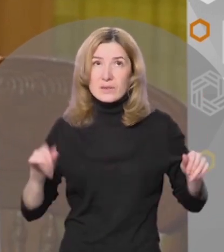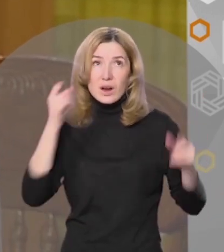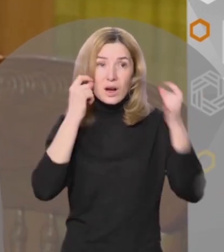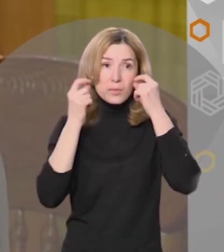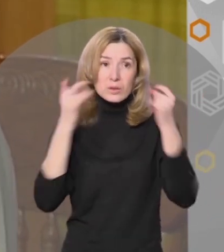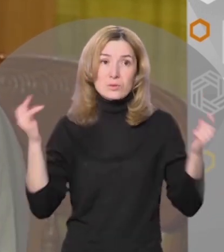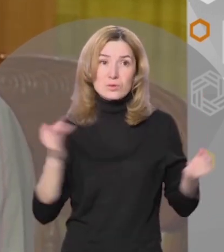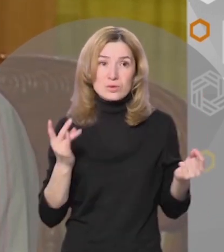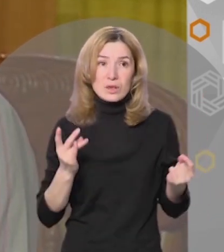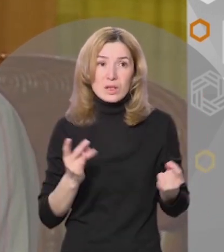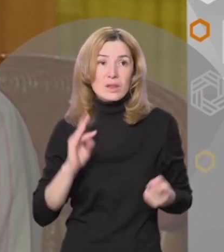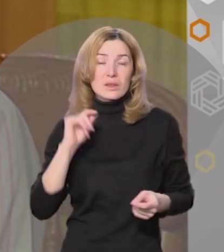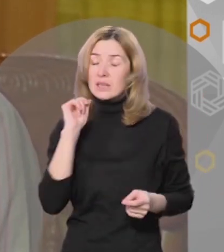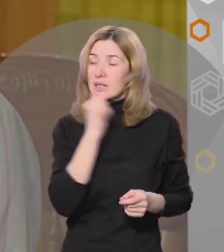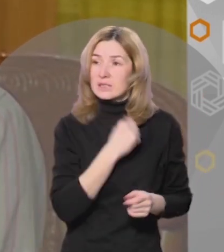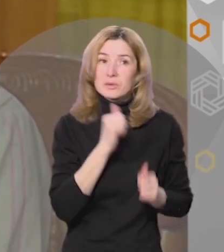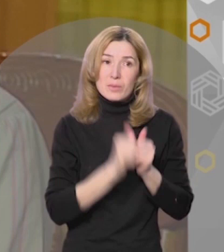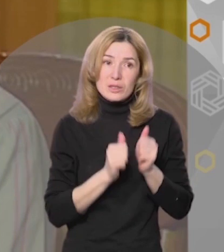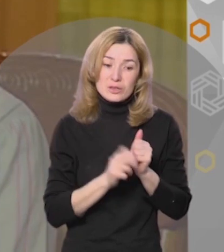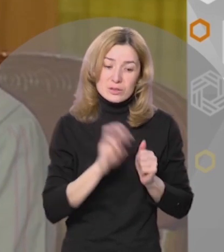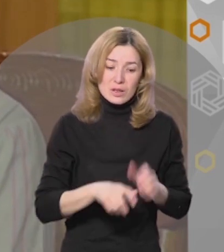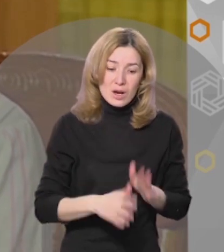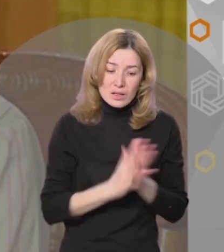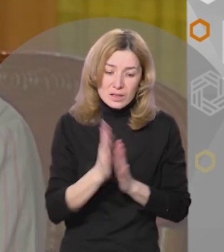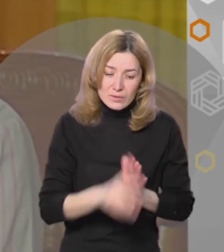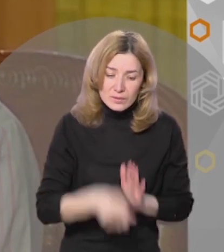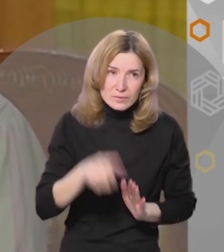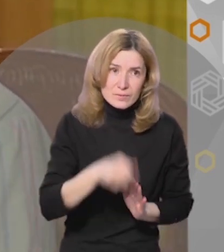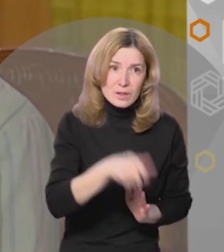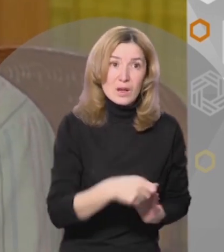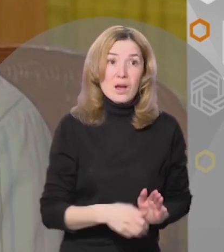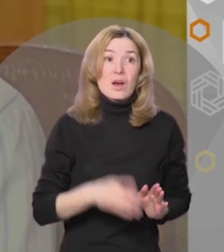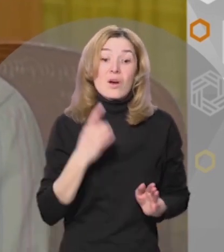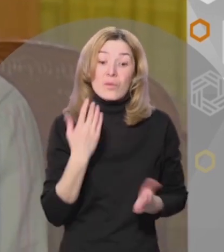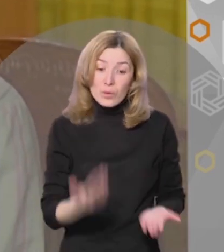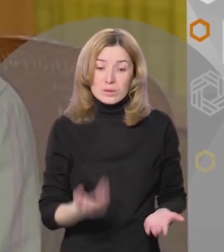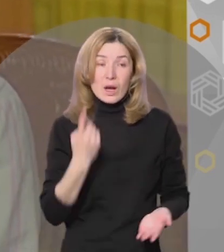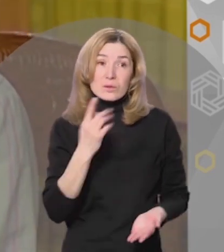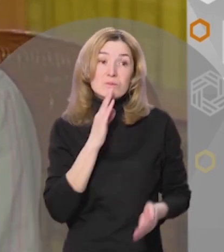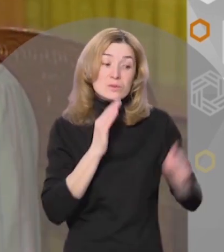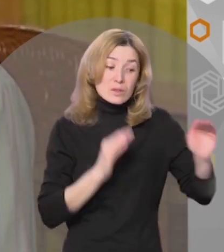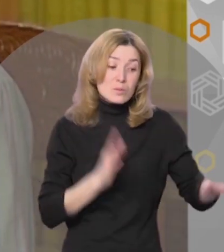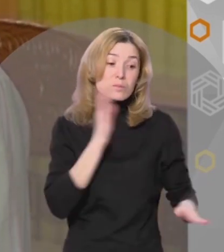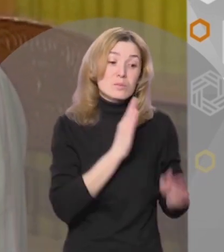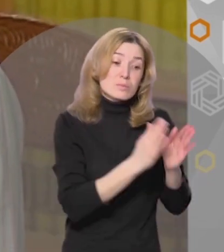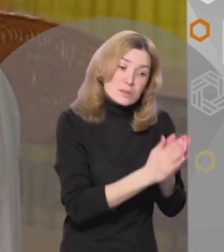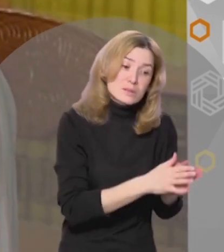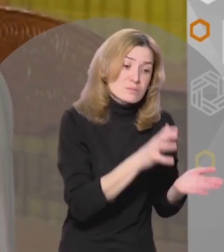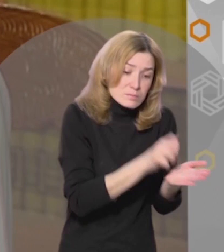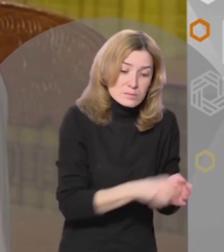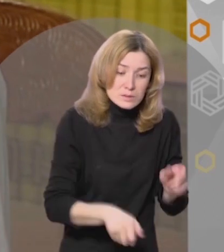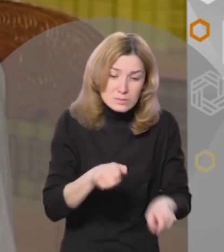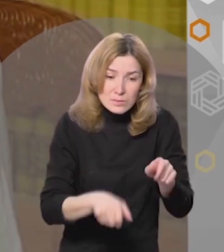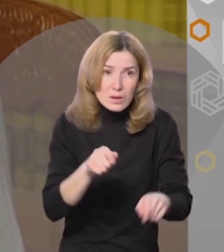комары, нужно не лениться и почаще пропалывать грядки. Вот одну девочку – мама попросила этим